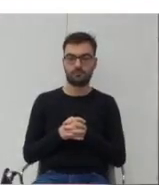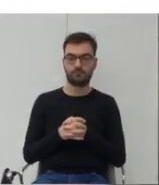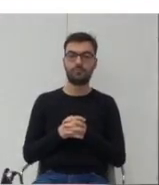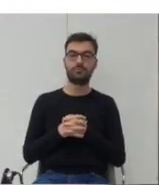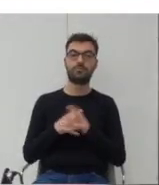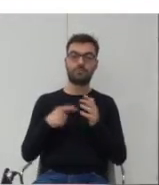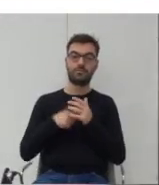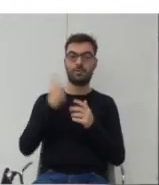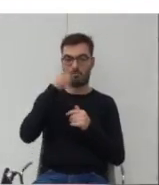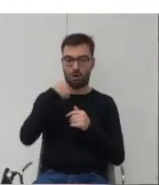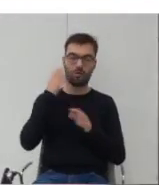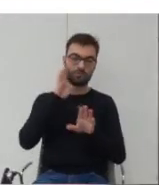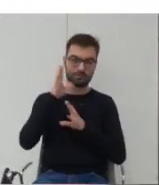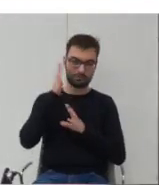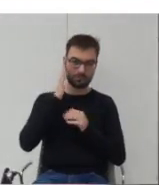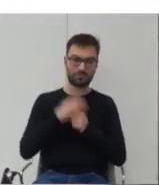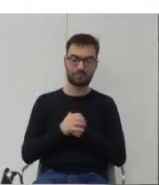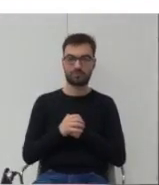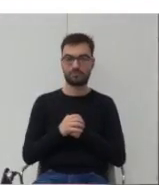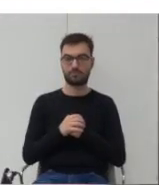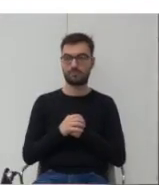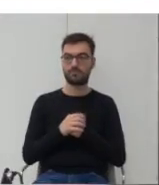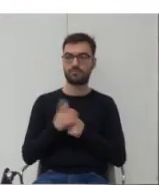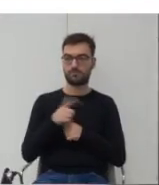i w taką pogodę tam mieszkała. Więc